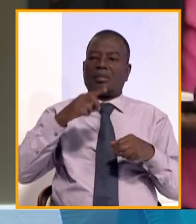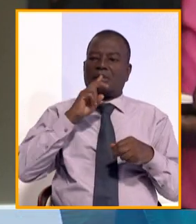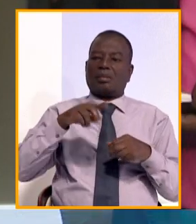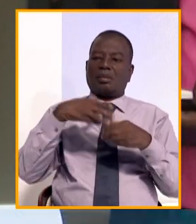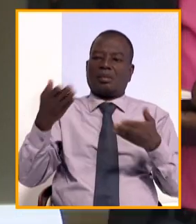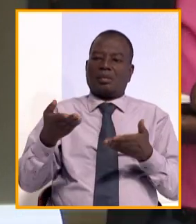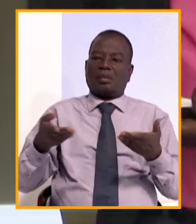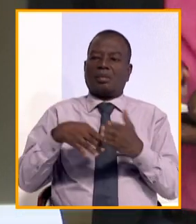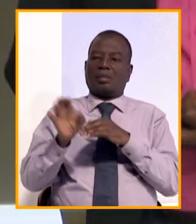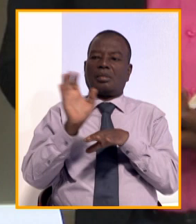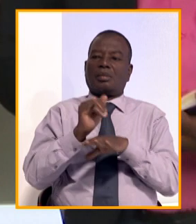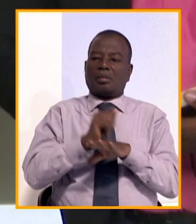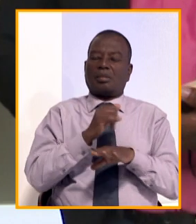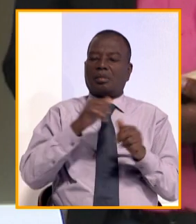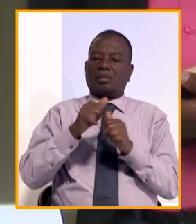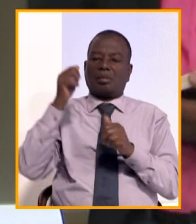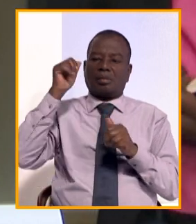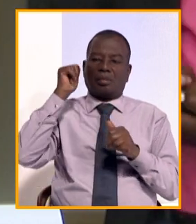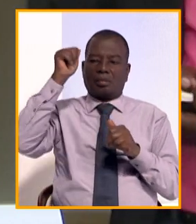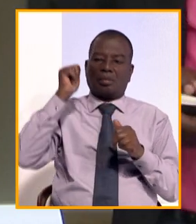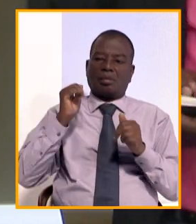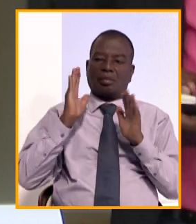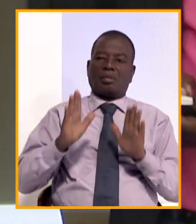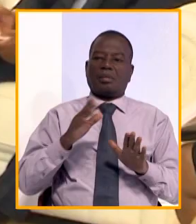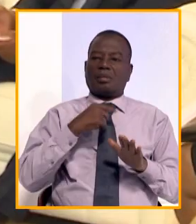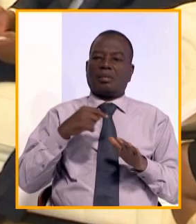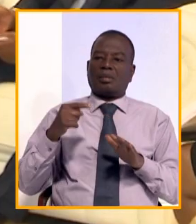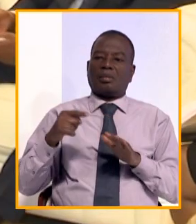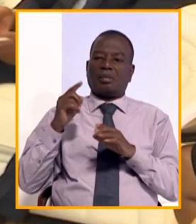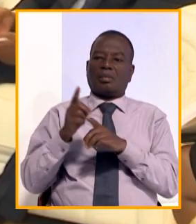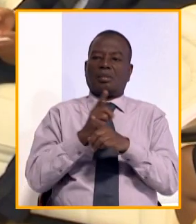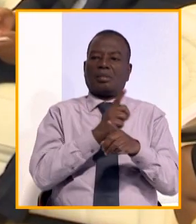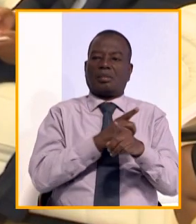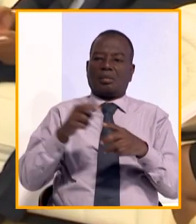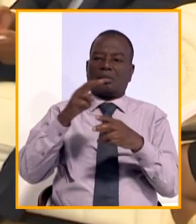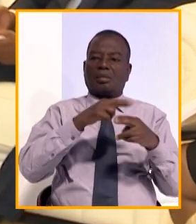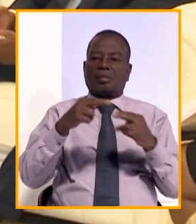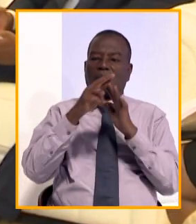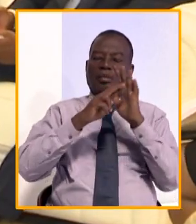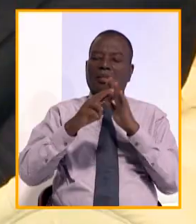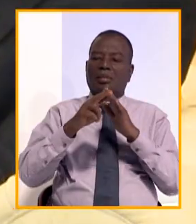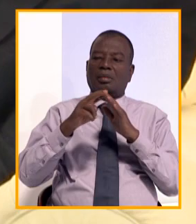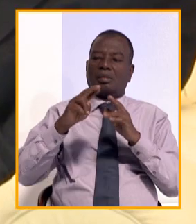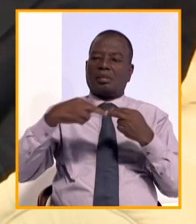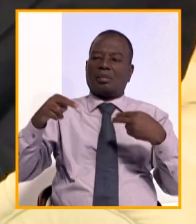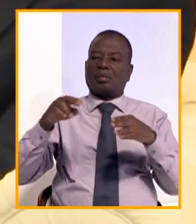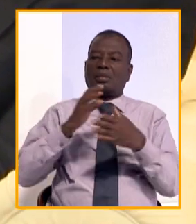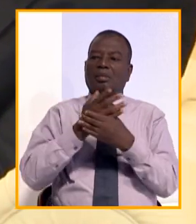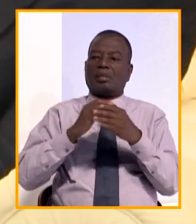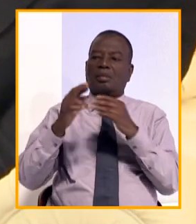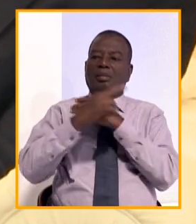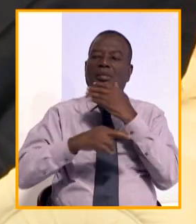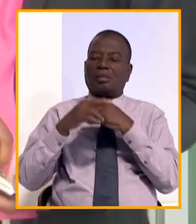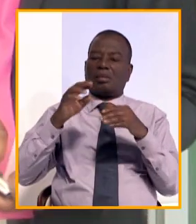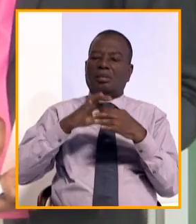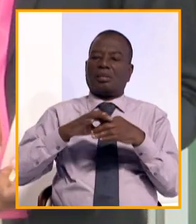en tant qu'ambassadeur de la République de Turquie en Côte d'Ivoire. J'ai pu contribuer au développement des relations entre la République de Turquie et la République de Côte d'Ivoire